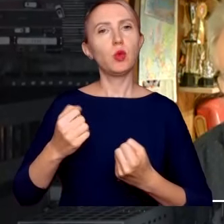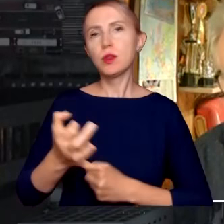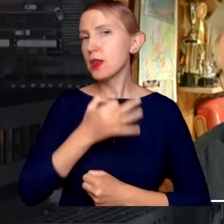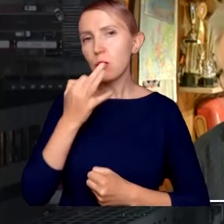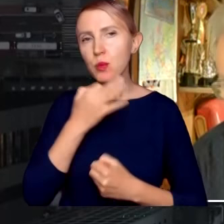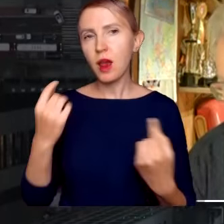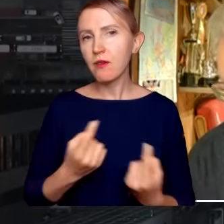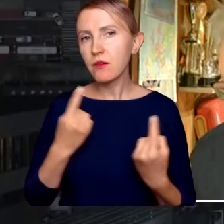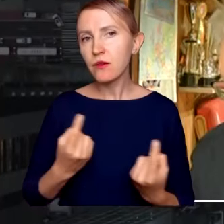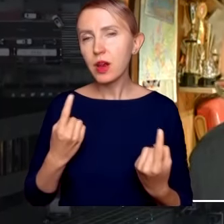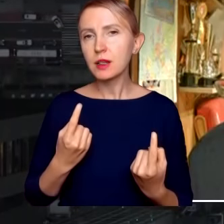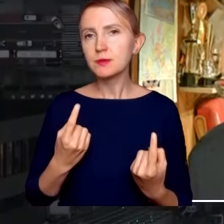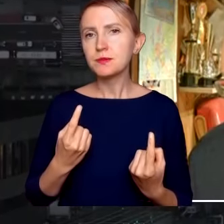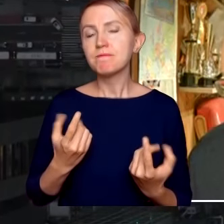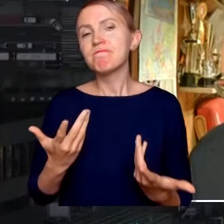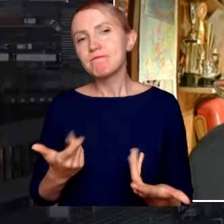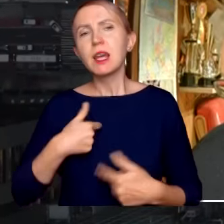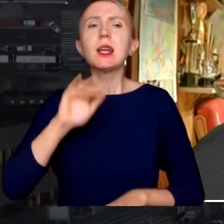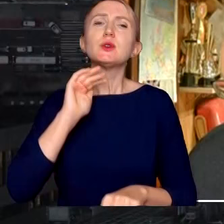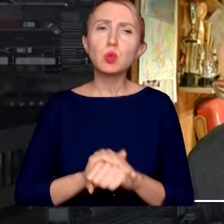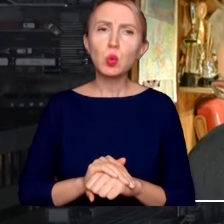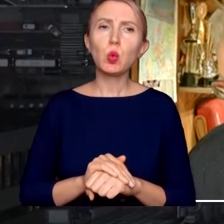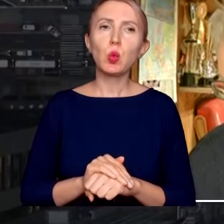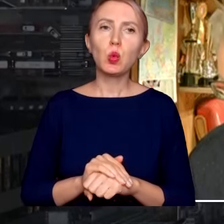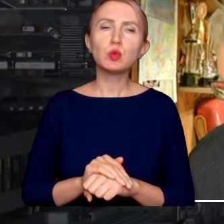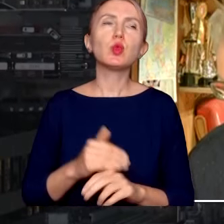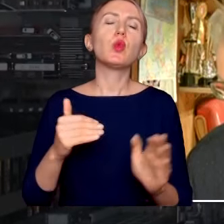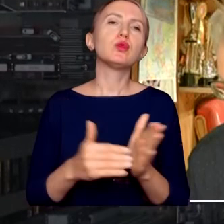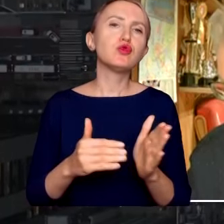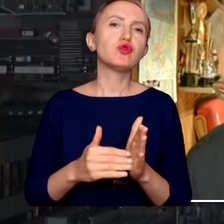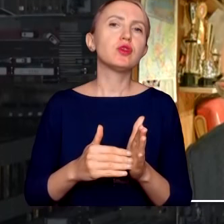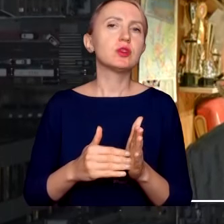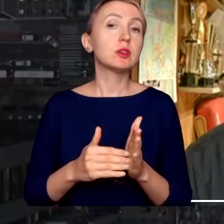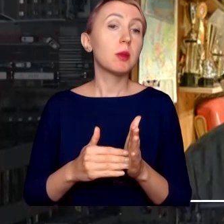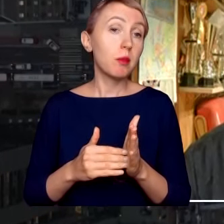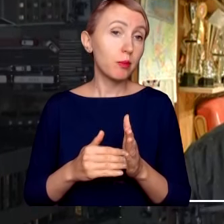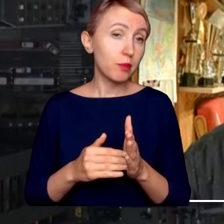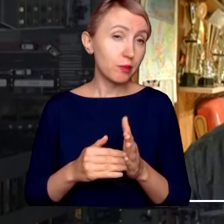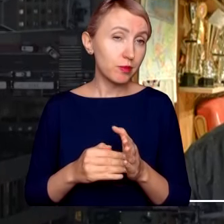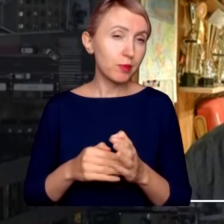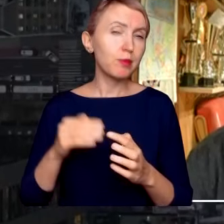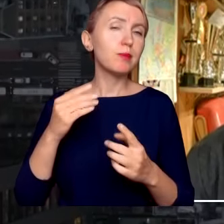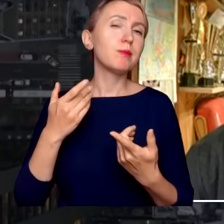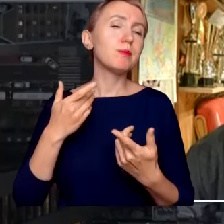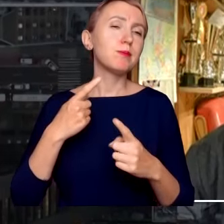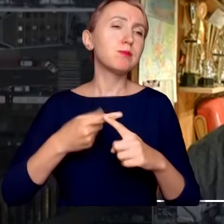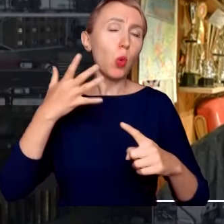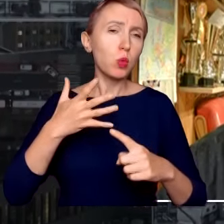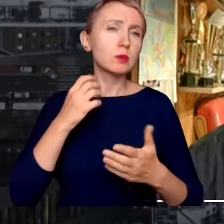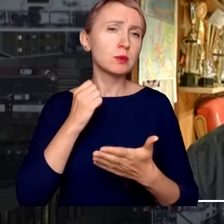ponieważ ja zgodziłbym się z tym, że należałoby zaostrzyć kwestię dotyczącą prawa